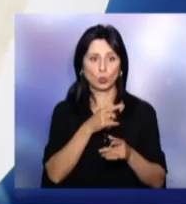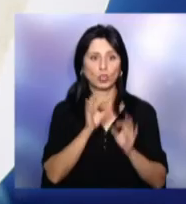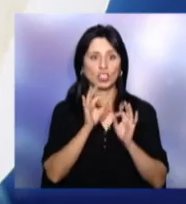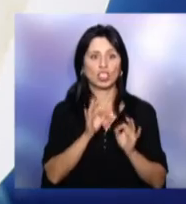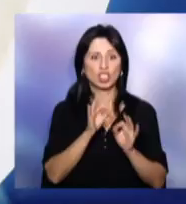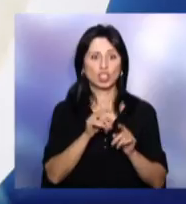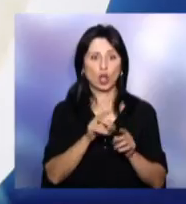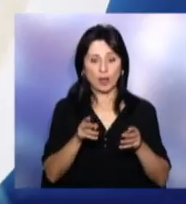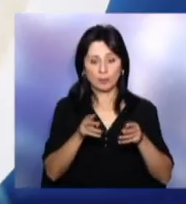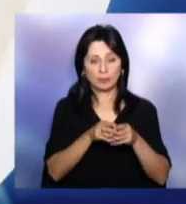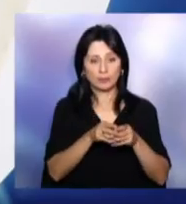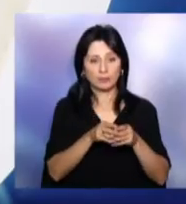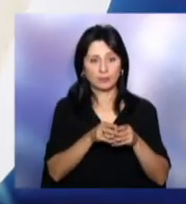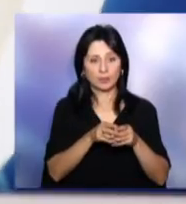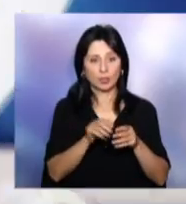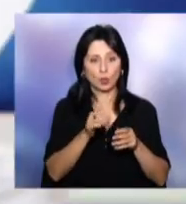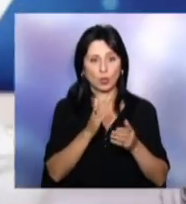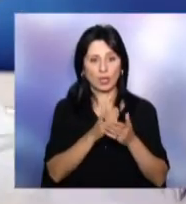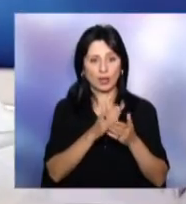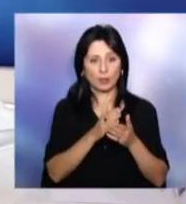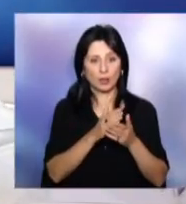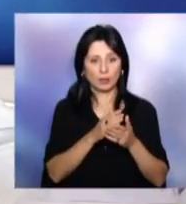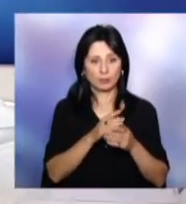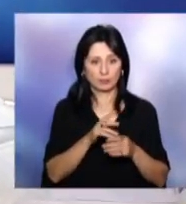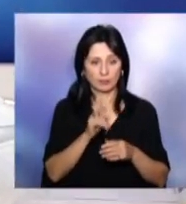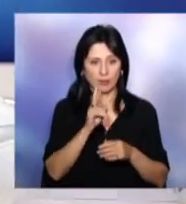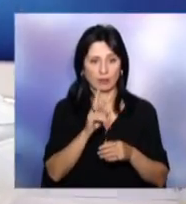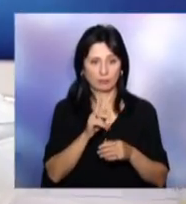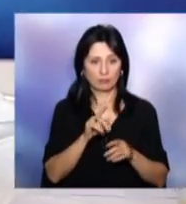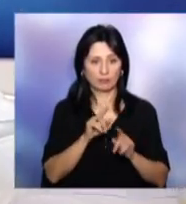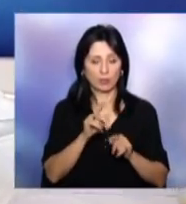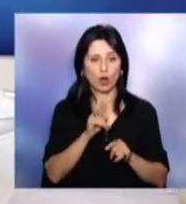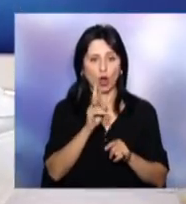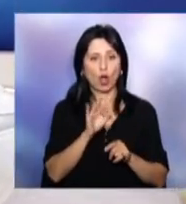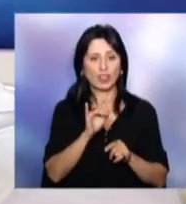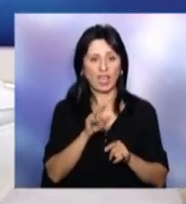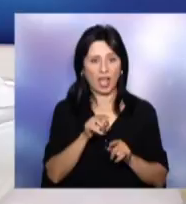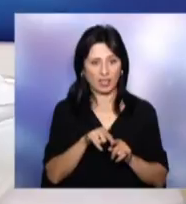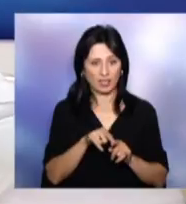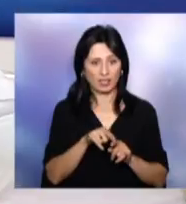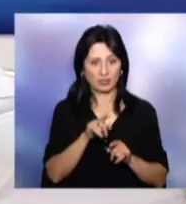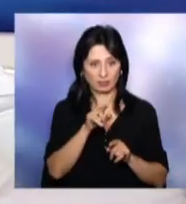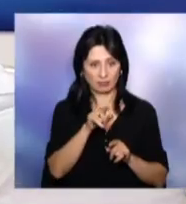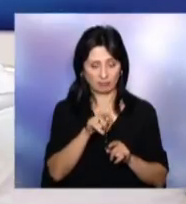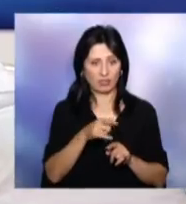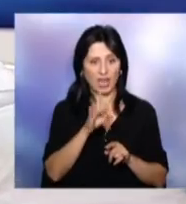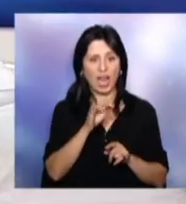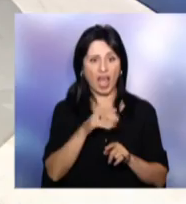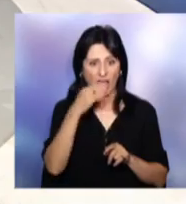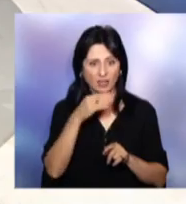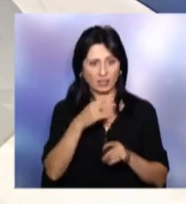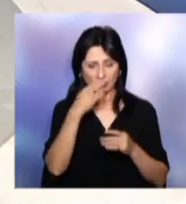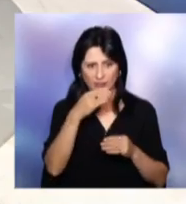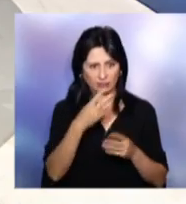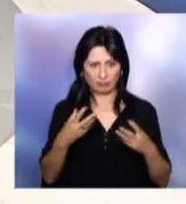სწორად შეახამებთ ისეთ პროდუქტებთან, როგორიც არის კამა, კონდარი, ბაზილიკს რომ ეძახიან, მაგრამ